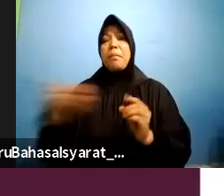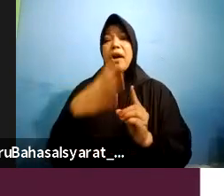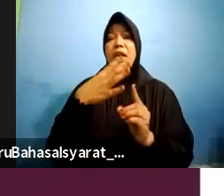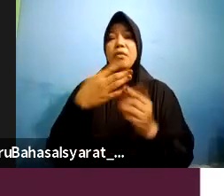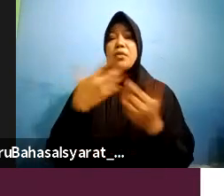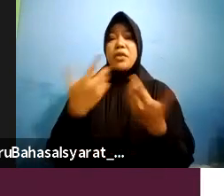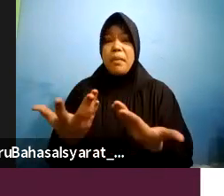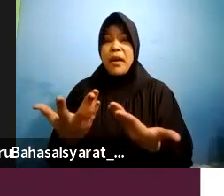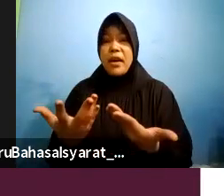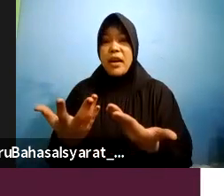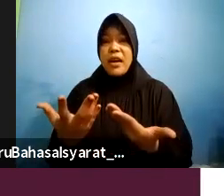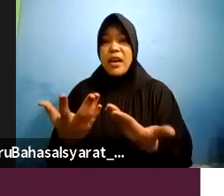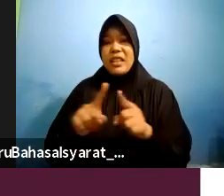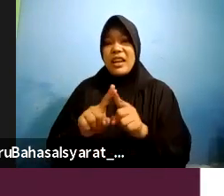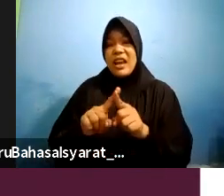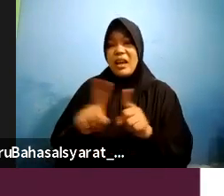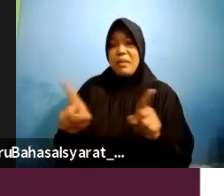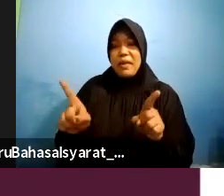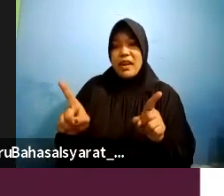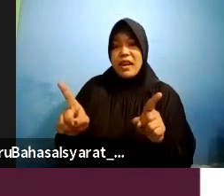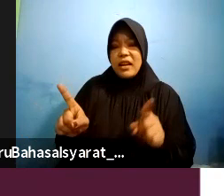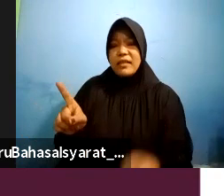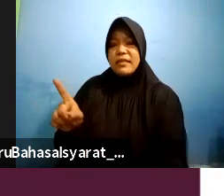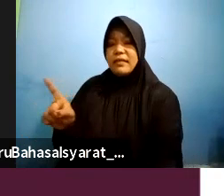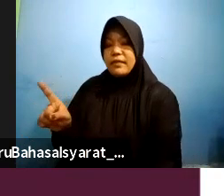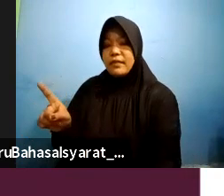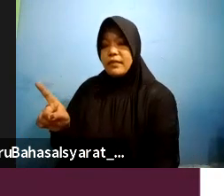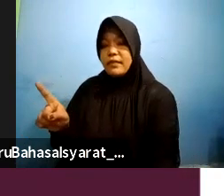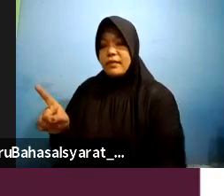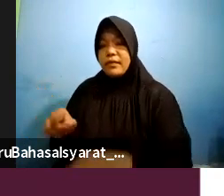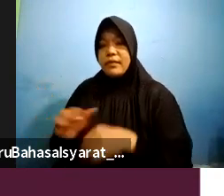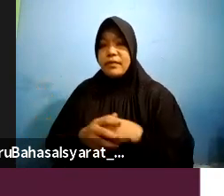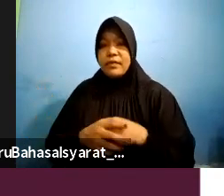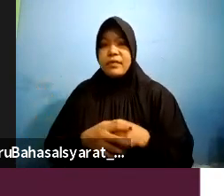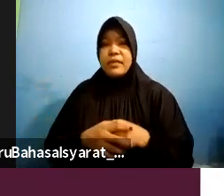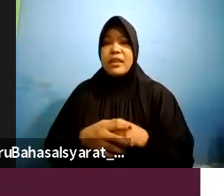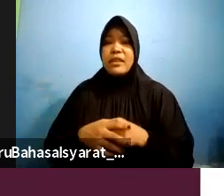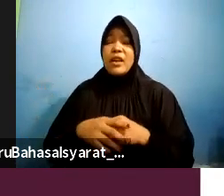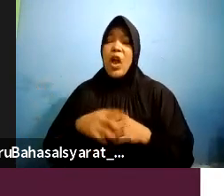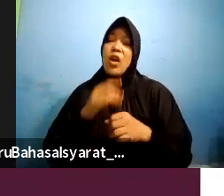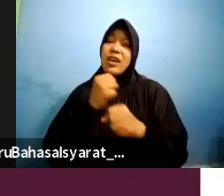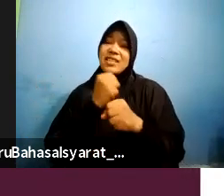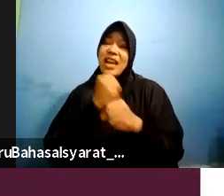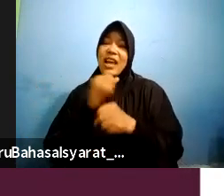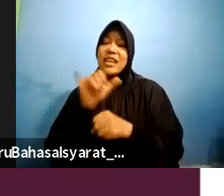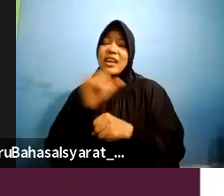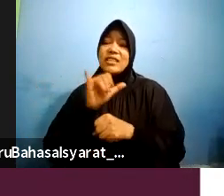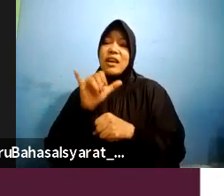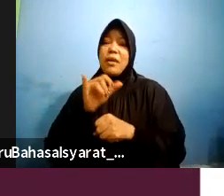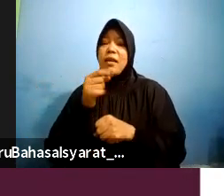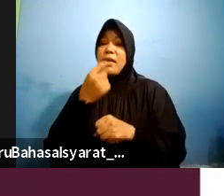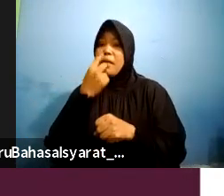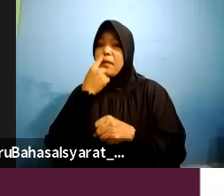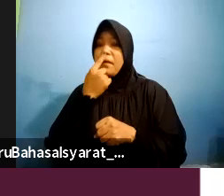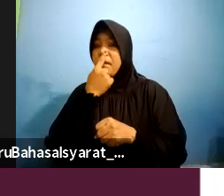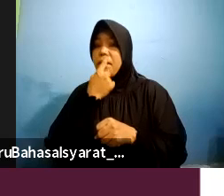satu, tidak ada perbedaan manifestasi klinis dibanding populasi umum. Jadi sama gejalanya, flu ringan, bisa sampai